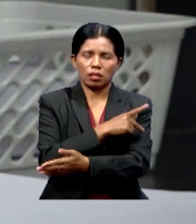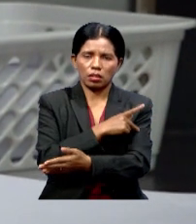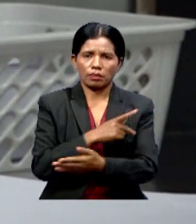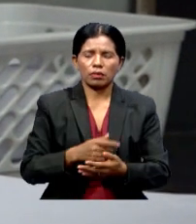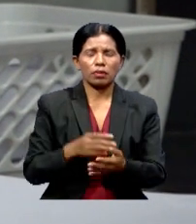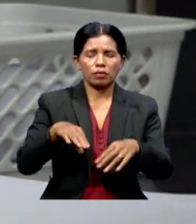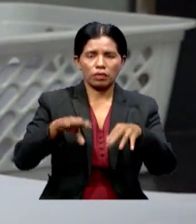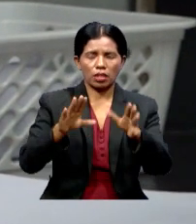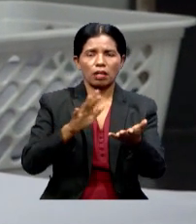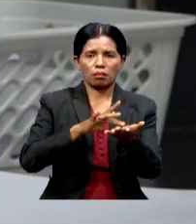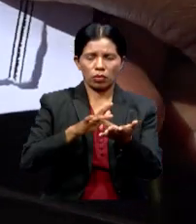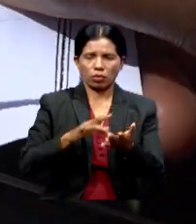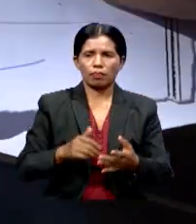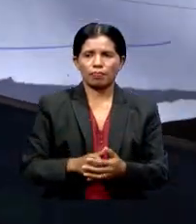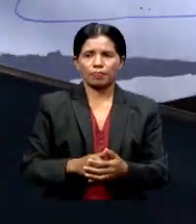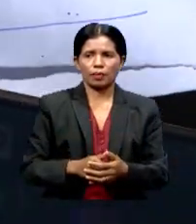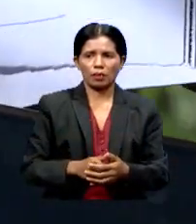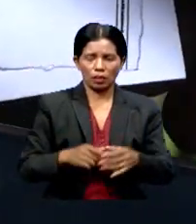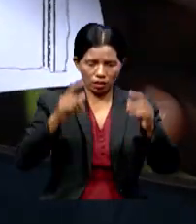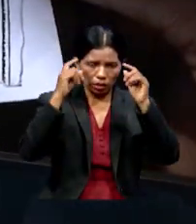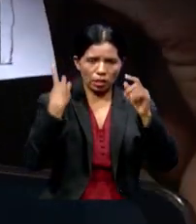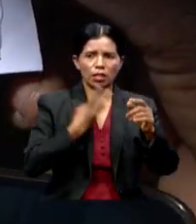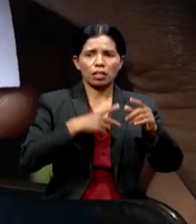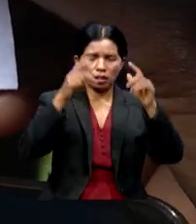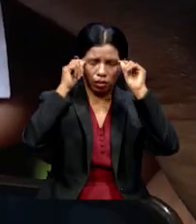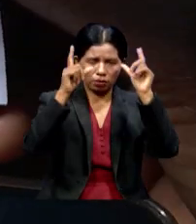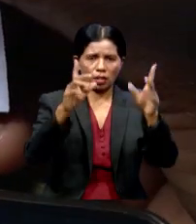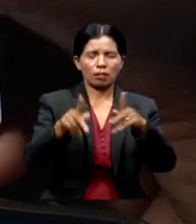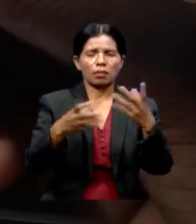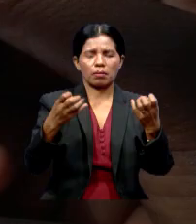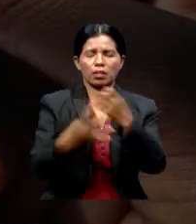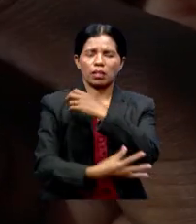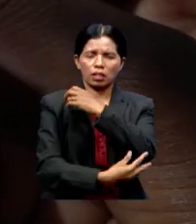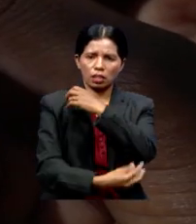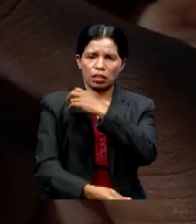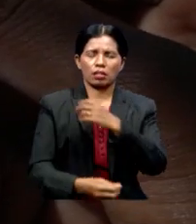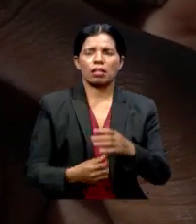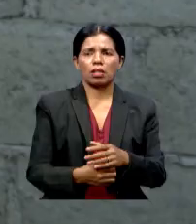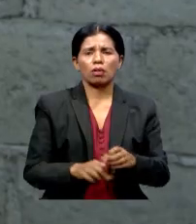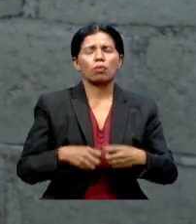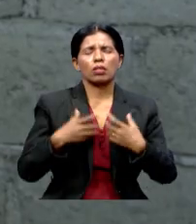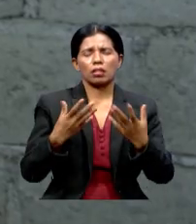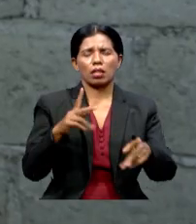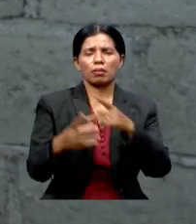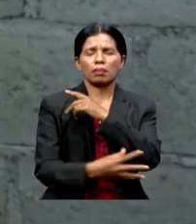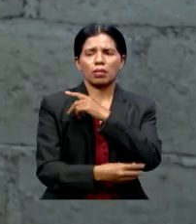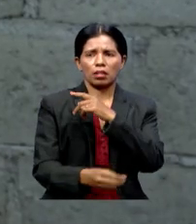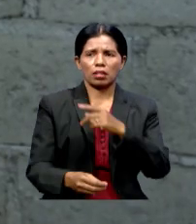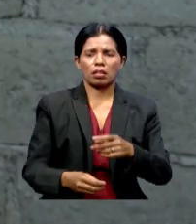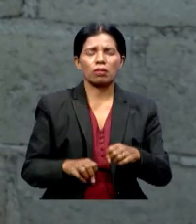lah entah itu Timor barak liu ho emang nebek kiat mukit entah nuin sah emang sih kiat mukit